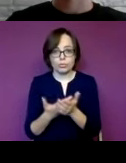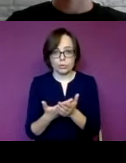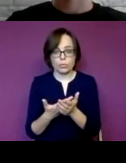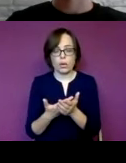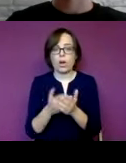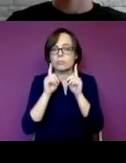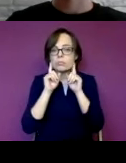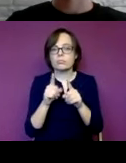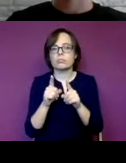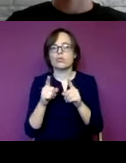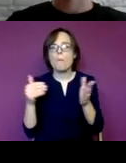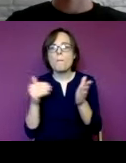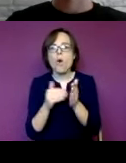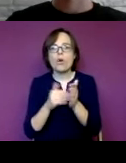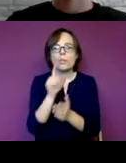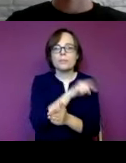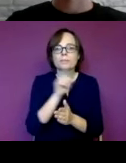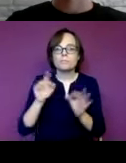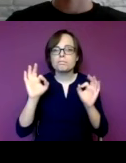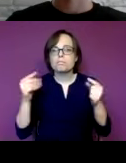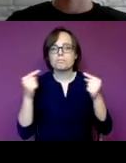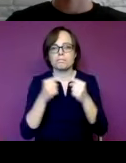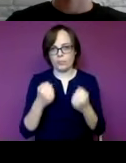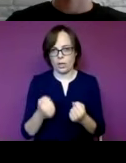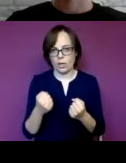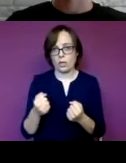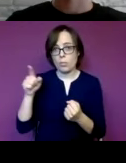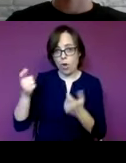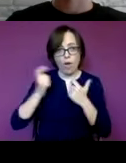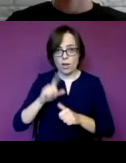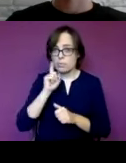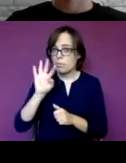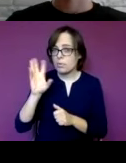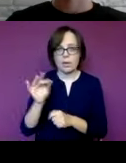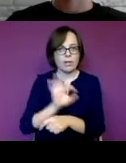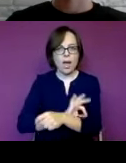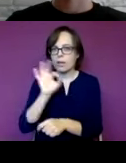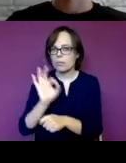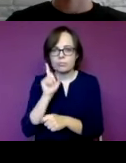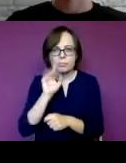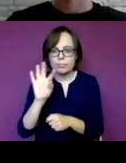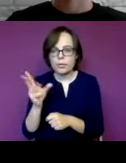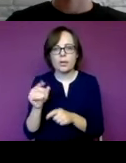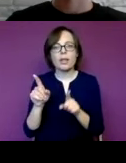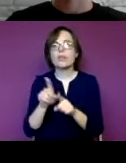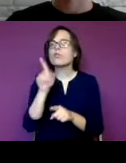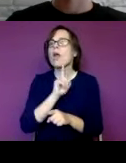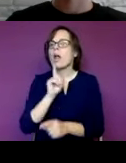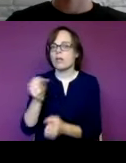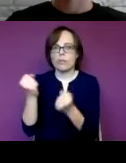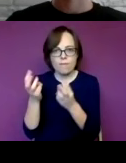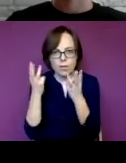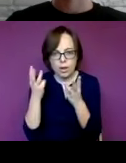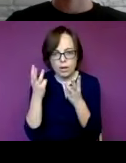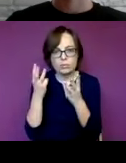te potrzeby. Tak? To jest po pierwsze piękna wieś architektonicznie, ważne miejsce religijne, a z drugiej strony są tam